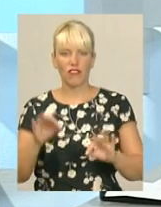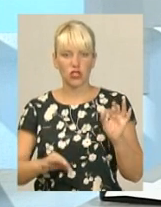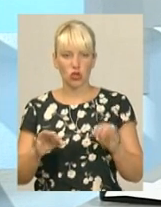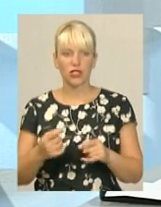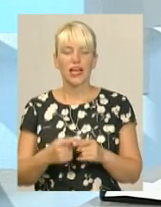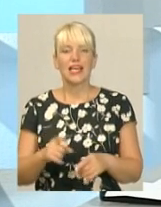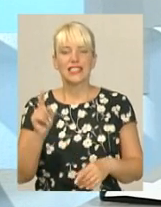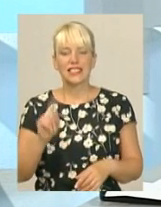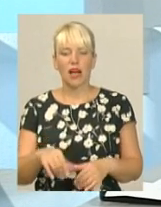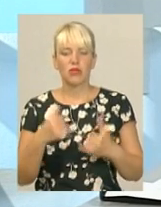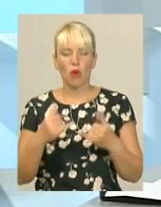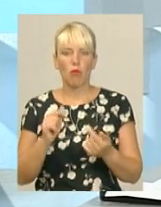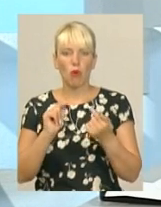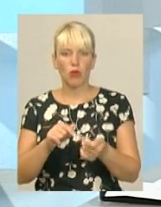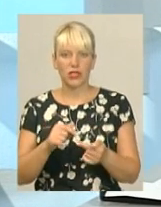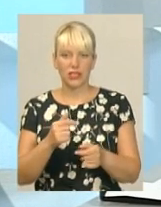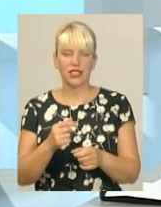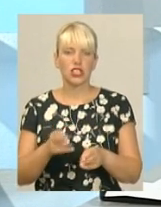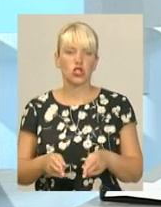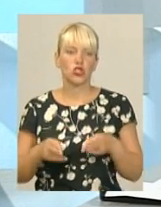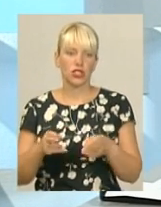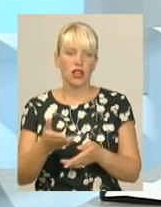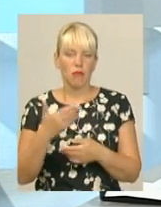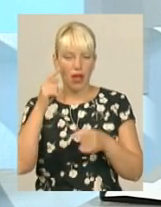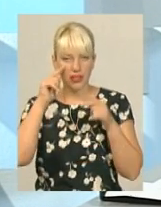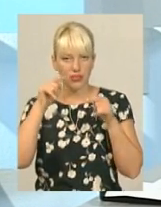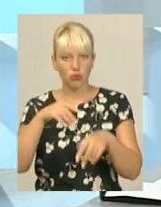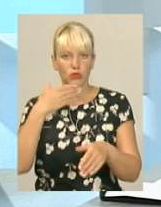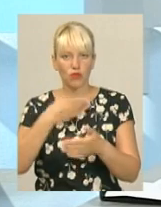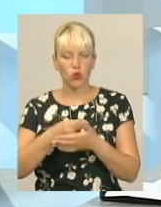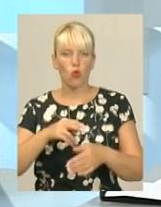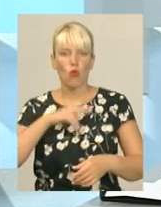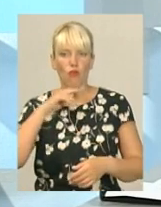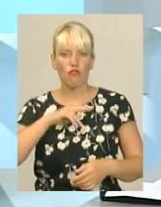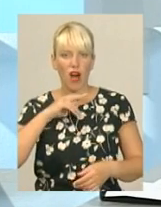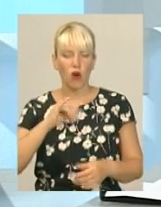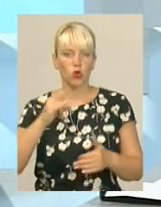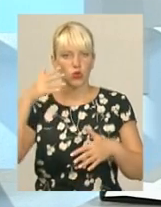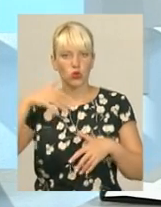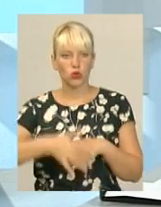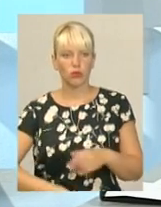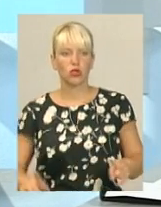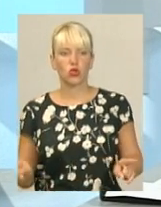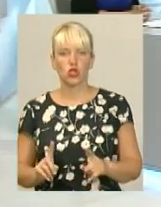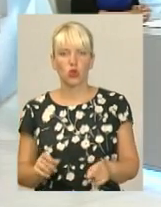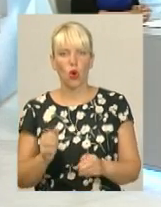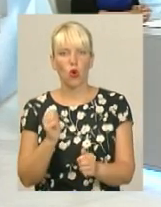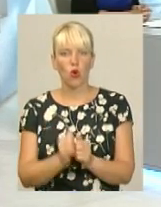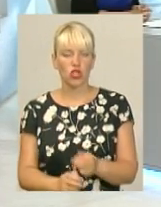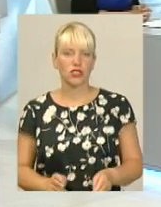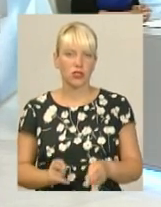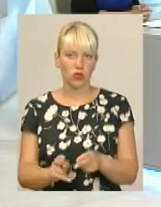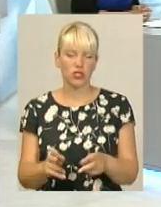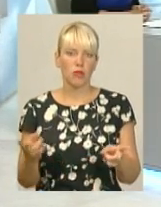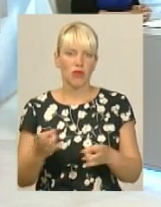саме сьогодні по протидії майновій злочинності ми акцентуємо свою увагу, і зрозуміло, що кожен злочин, він